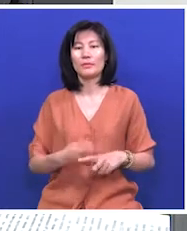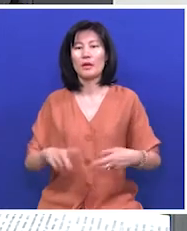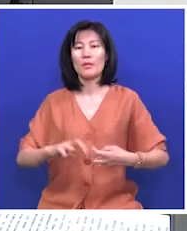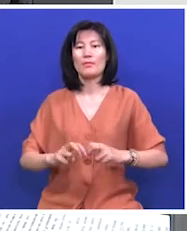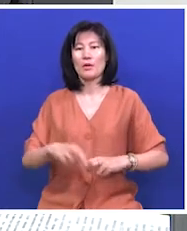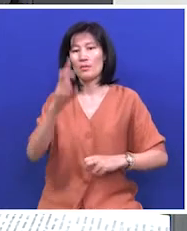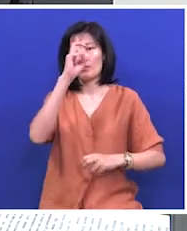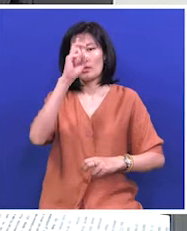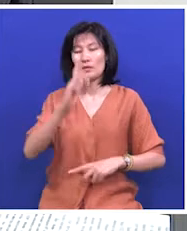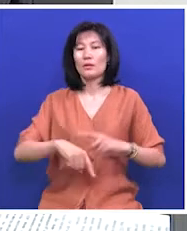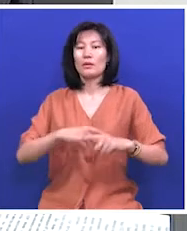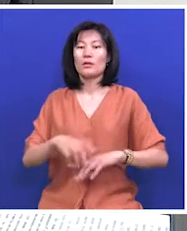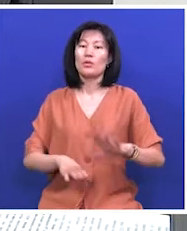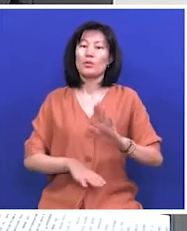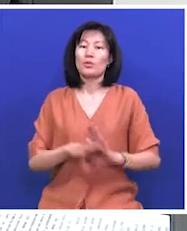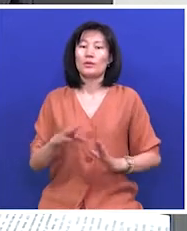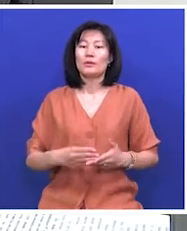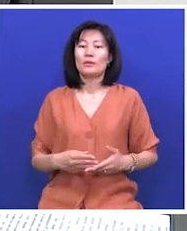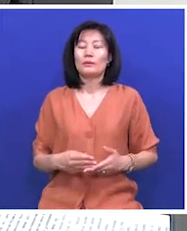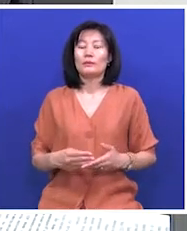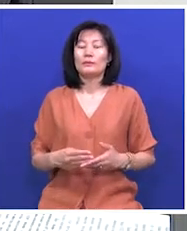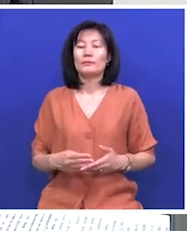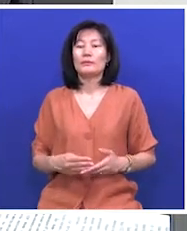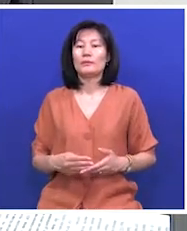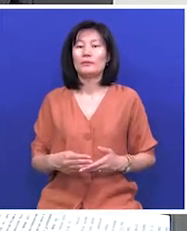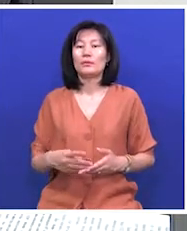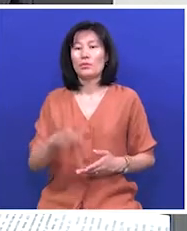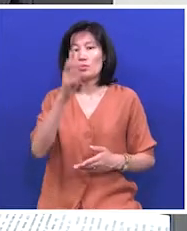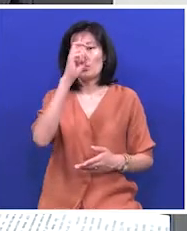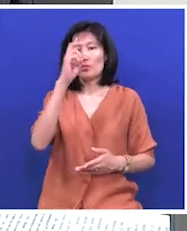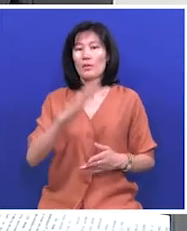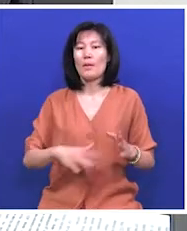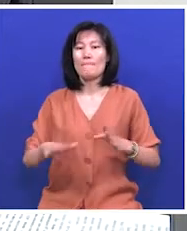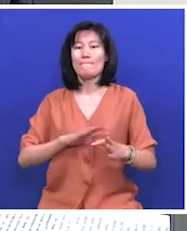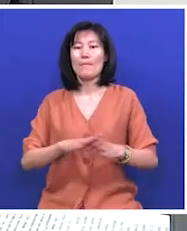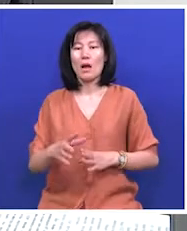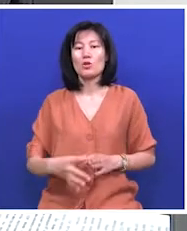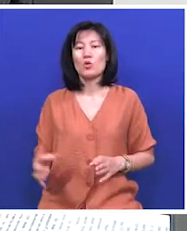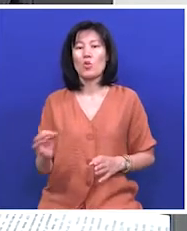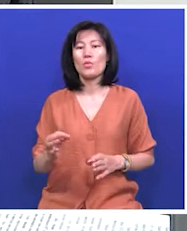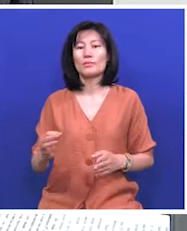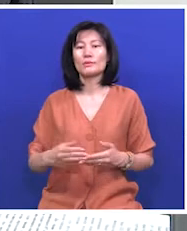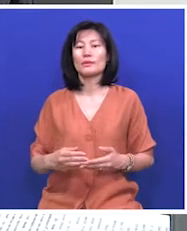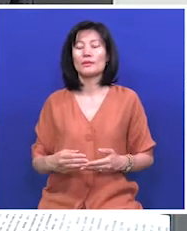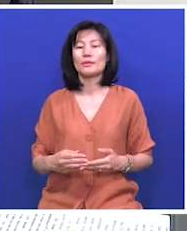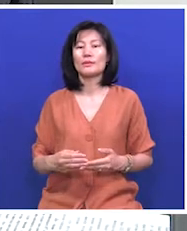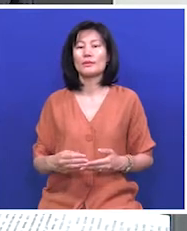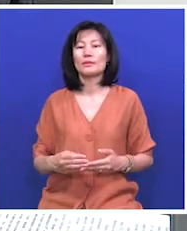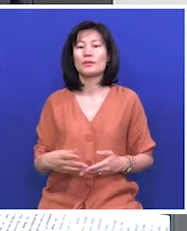бұл мәселе үкімет деңгейіне дейін көтеріліп, үкімет тарапынан барлық облыстарға